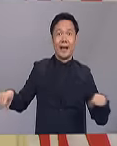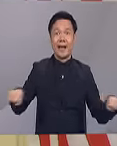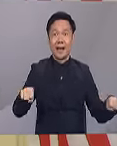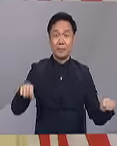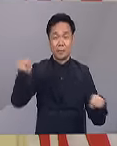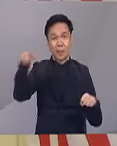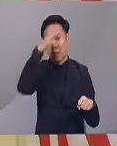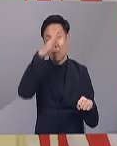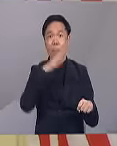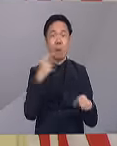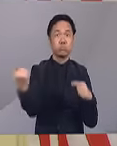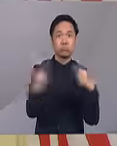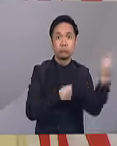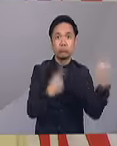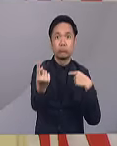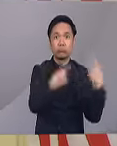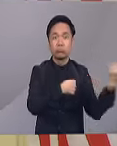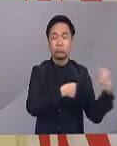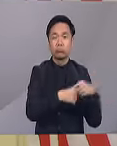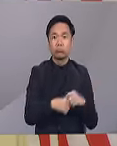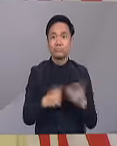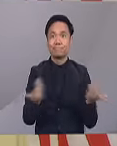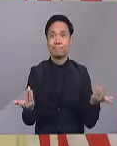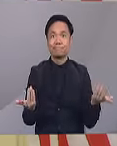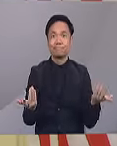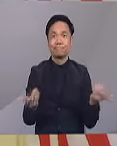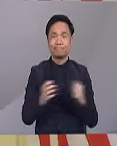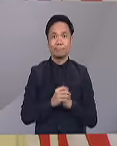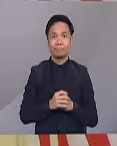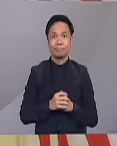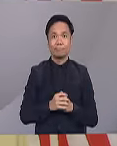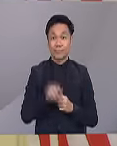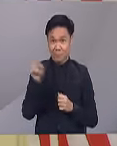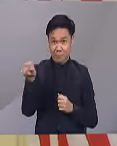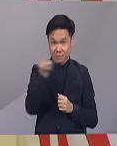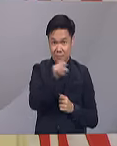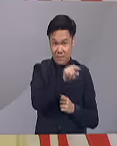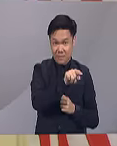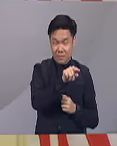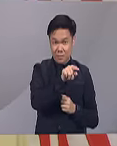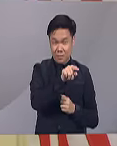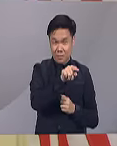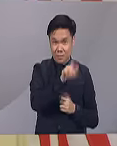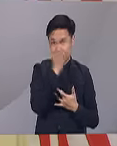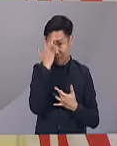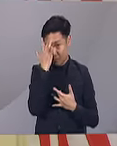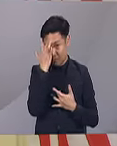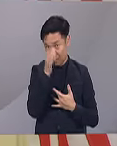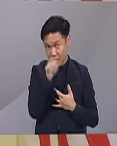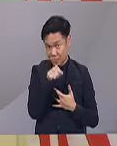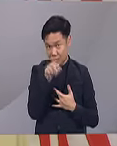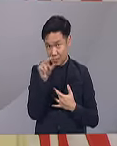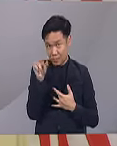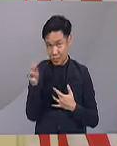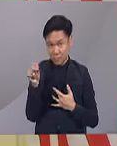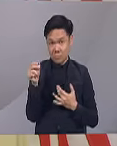bapa yang hadir bersama membawa anak mereka, kita pun tidak tahu status mereka, sama ada mereka bersih